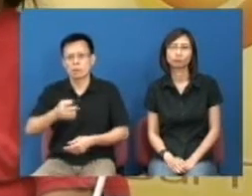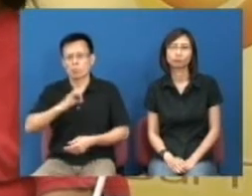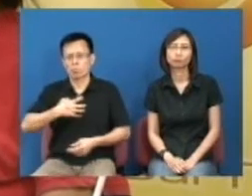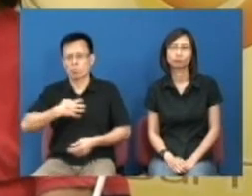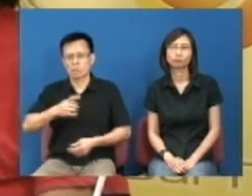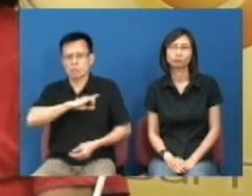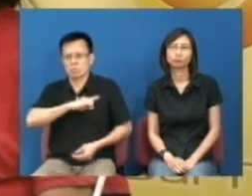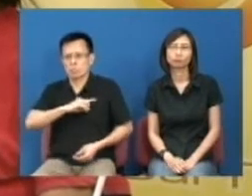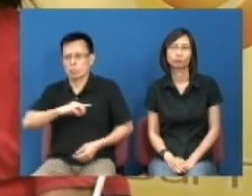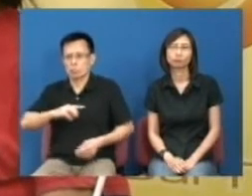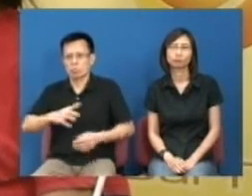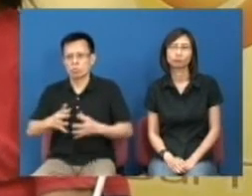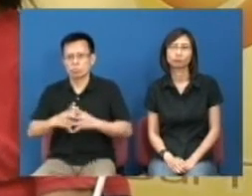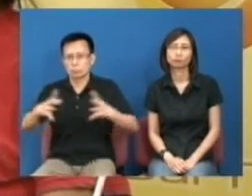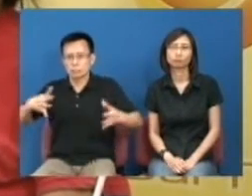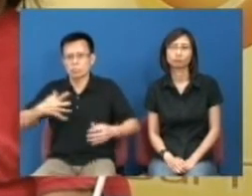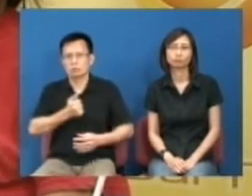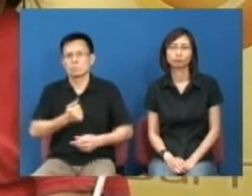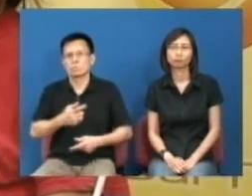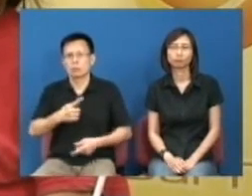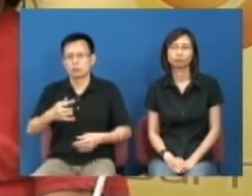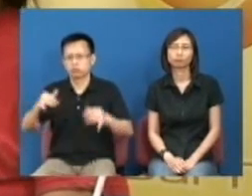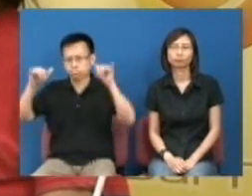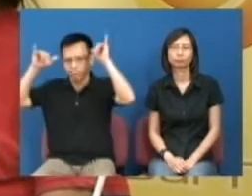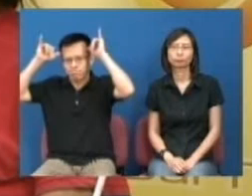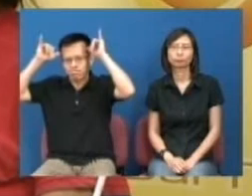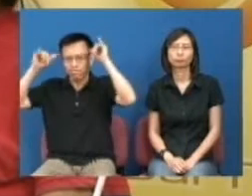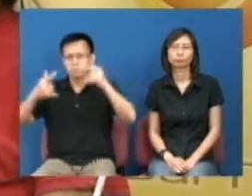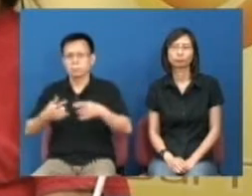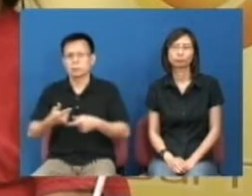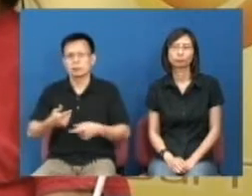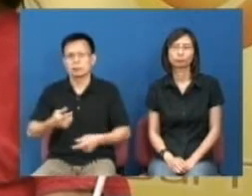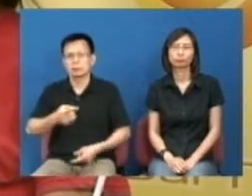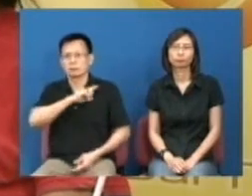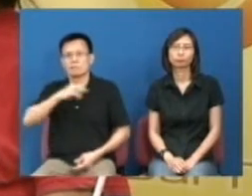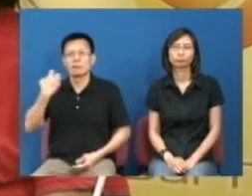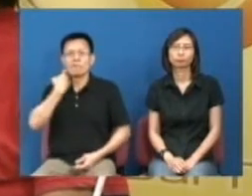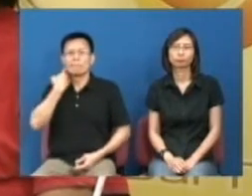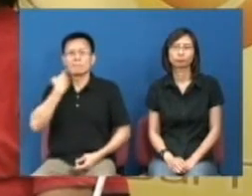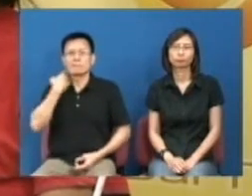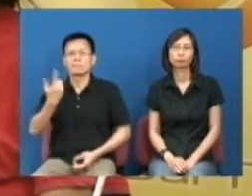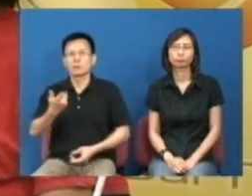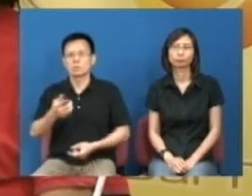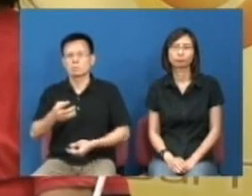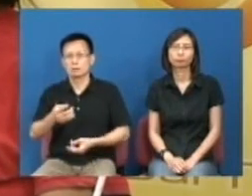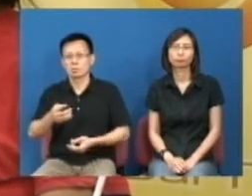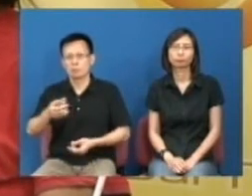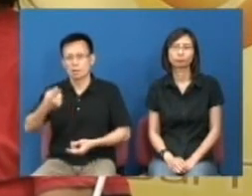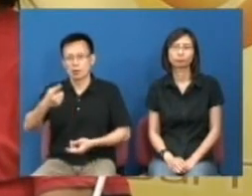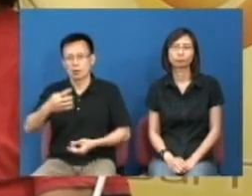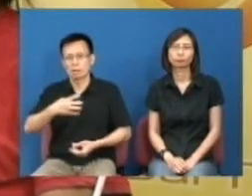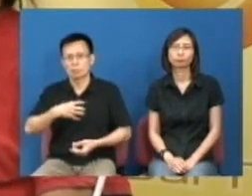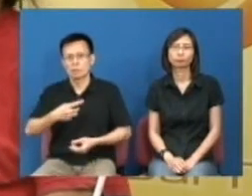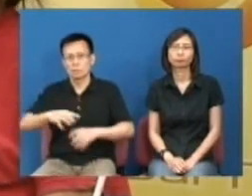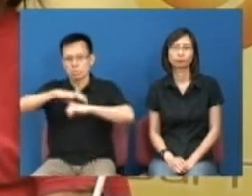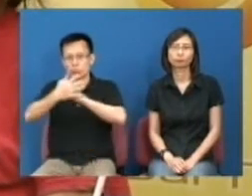噶嘛。我覺得即係呢個咁嘅莽夫咧，呢個咁嘅剛愎自用嘅人咧，即係當全世界俾佢管